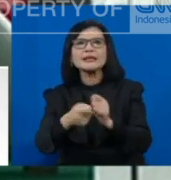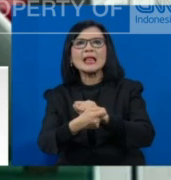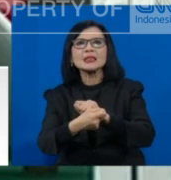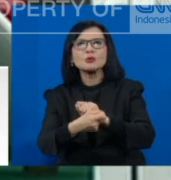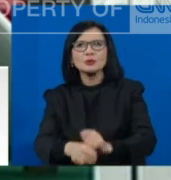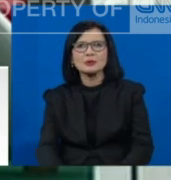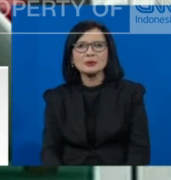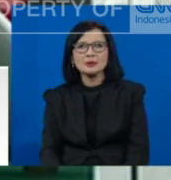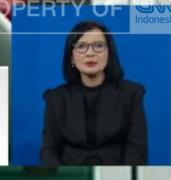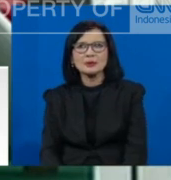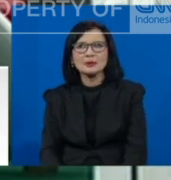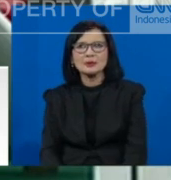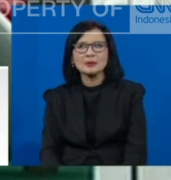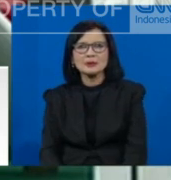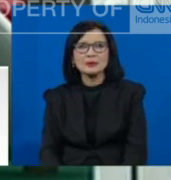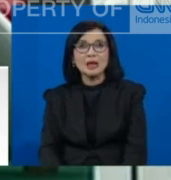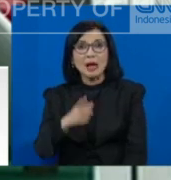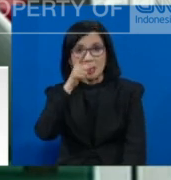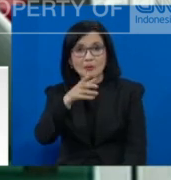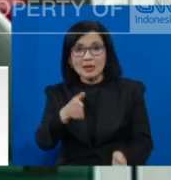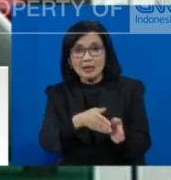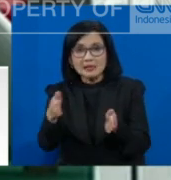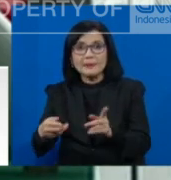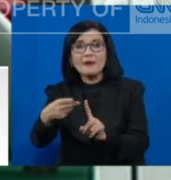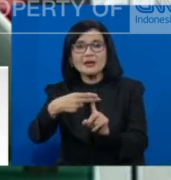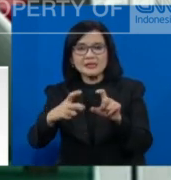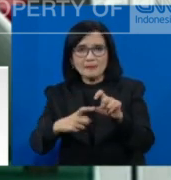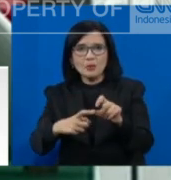ngambil foto ini ada di sebelahnya saudara versi